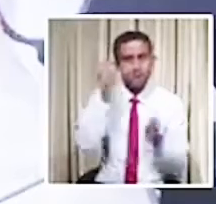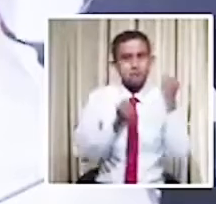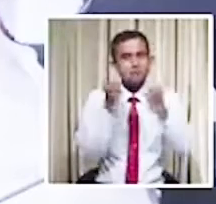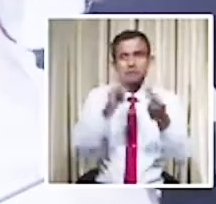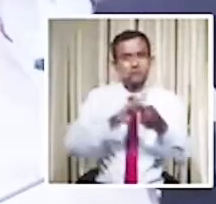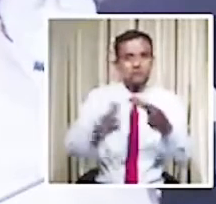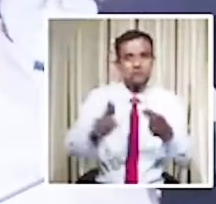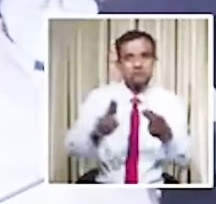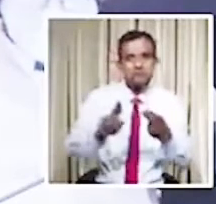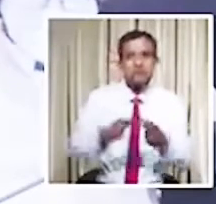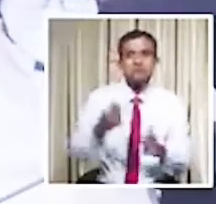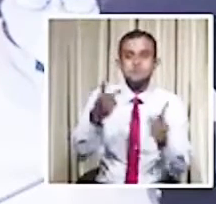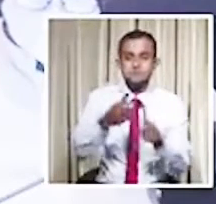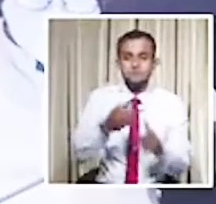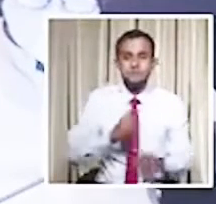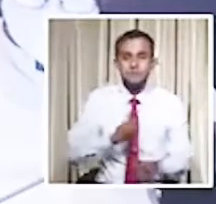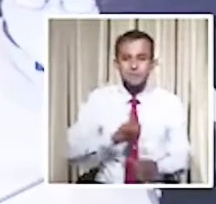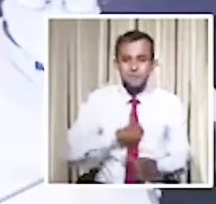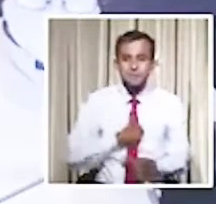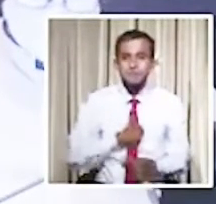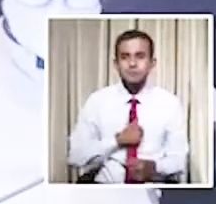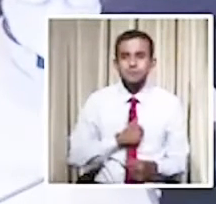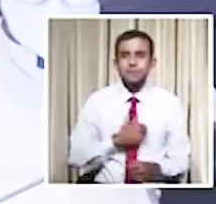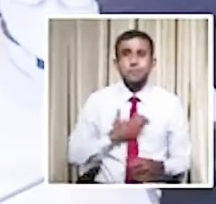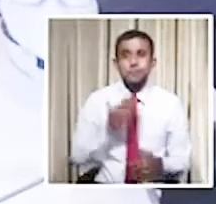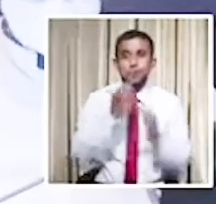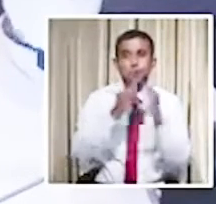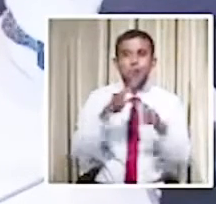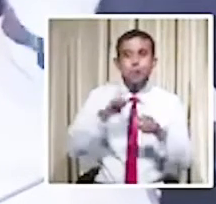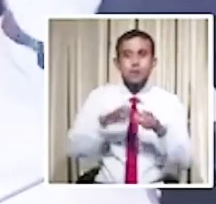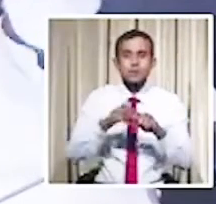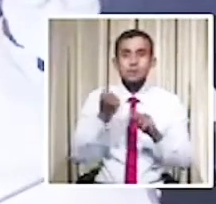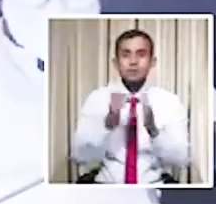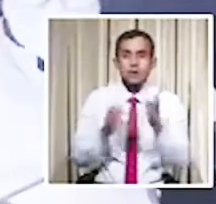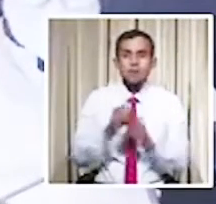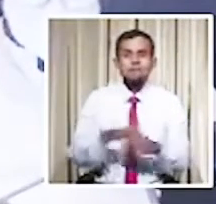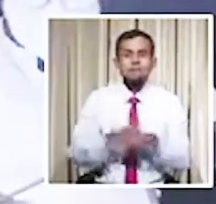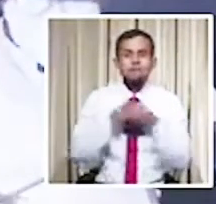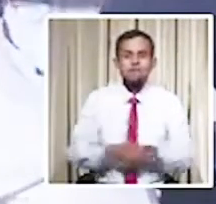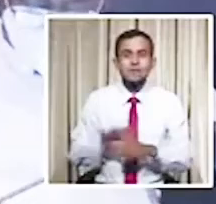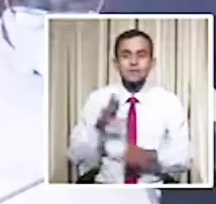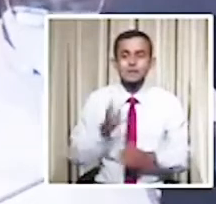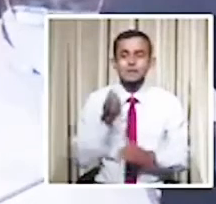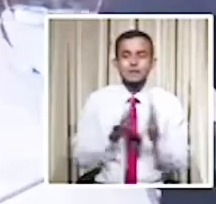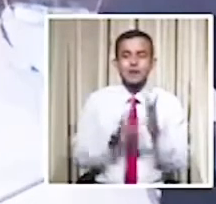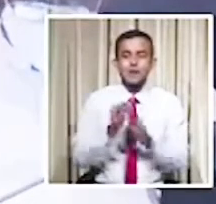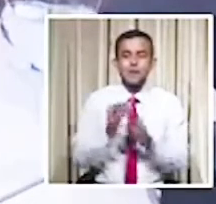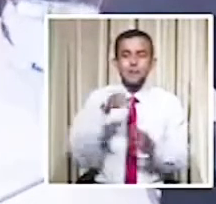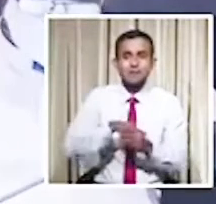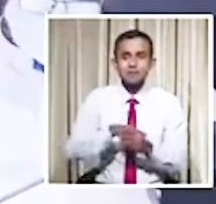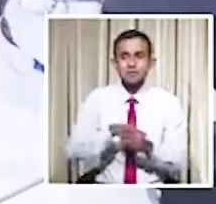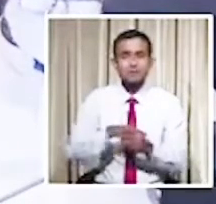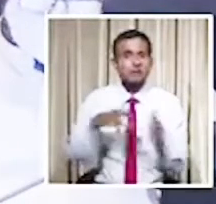அந்த சம்பிரதாயத்துக்கு உயிரூட்டுவார் என்று நான் எதிர்பார்க்கின்றேன். பாதீடு என்பது நாட்டில் மிக முக்கியமான விடயமாகும். தற்போதைய நிதி அமைச்சர்